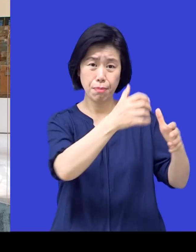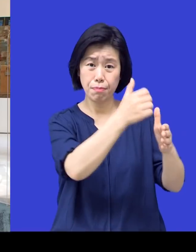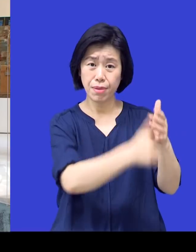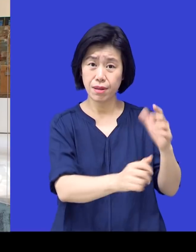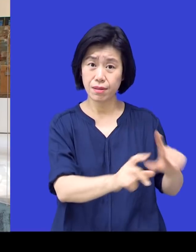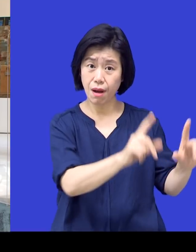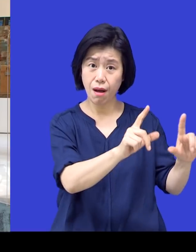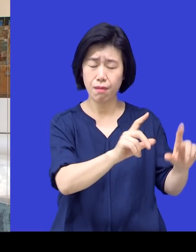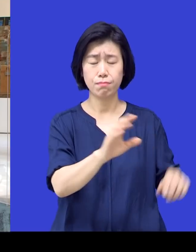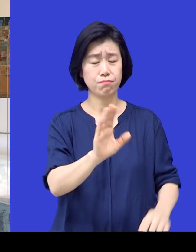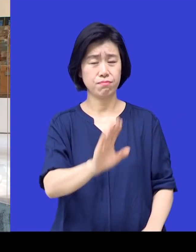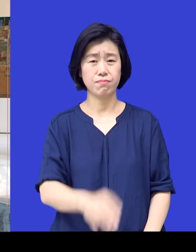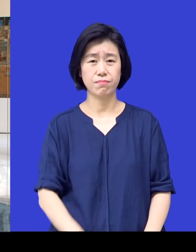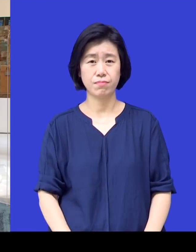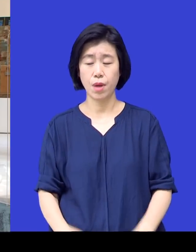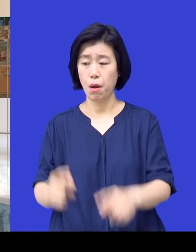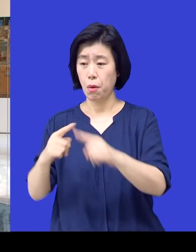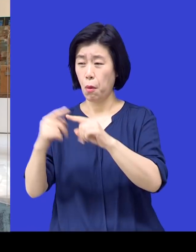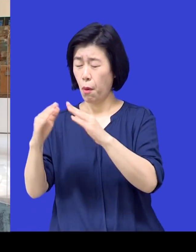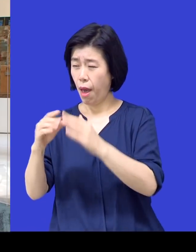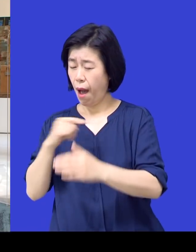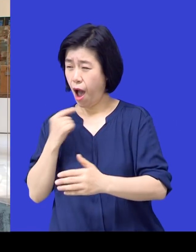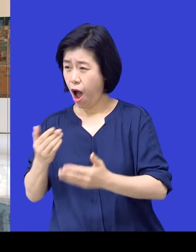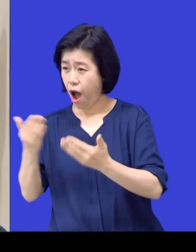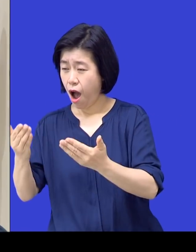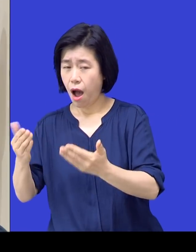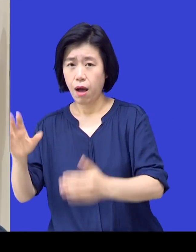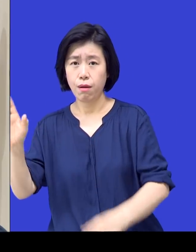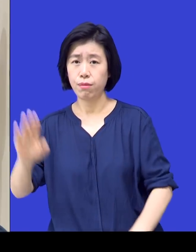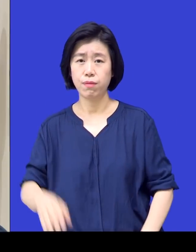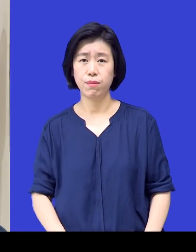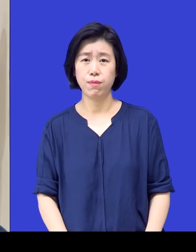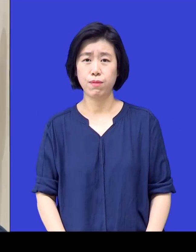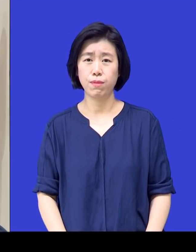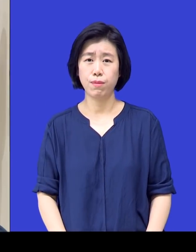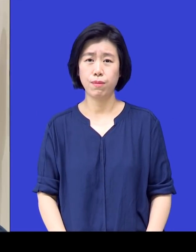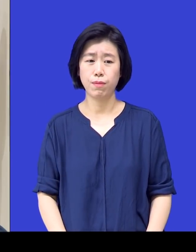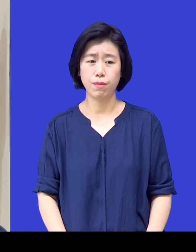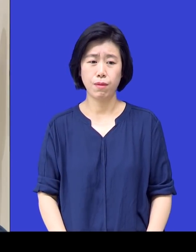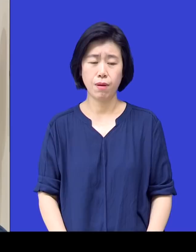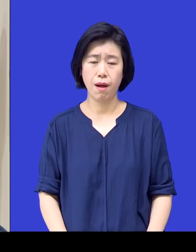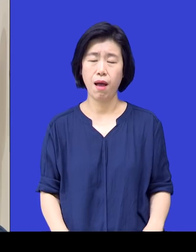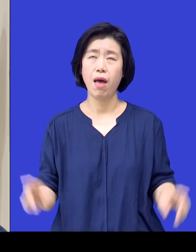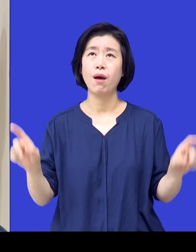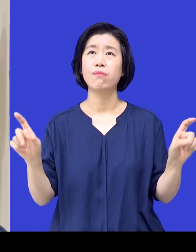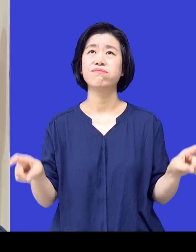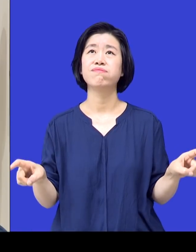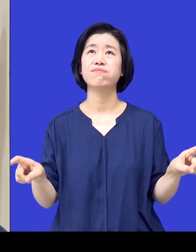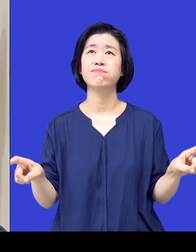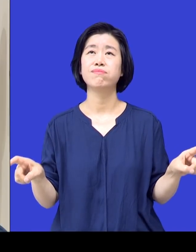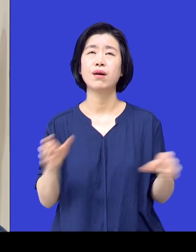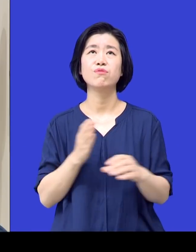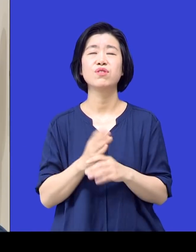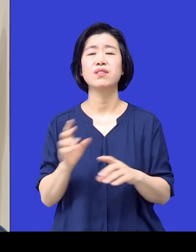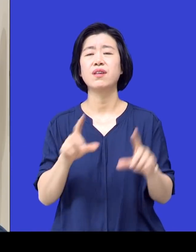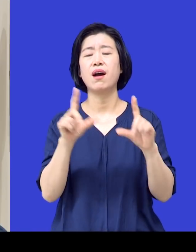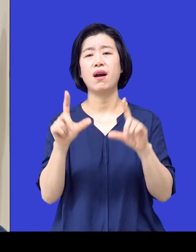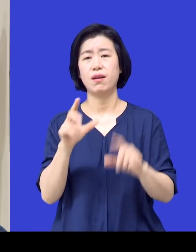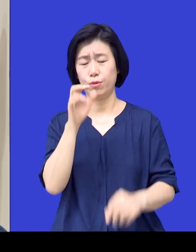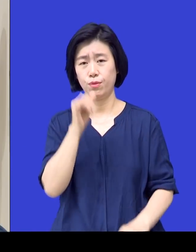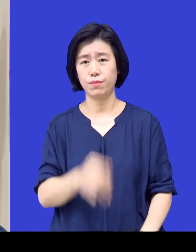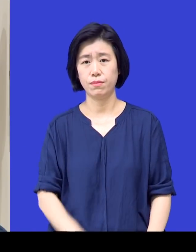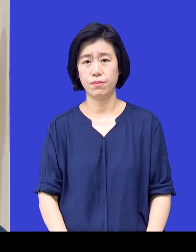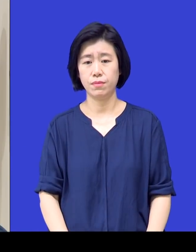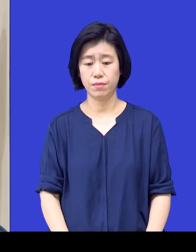해서 교회에 완전히 헌신되어 있는 것도 아니고 네. 이 삶을 굉장히 오랫동안 하다 보니까 예. 근데 마음속에는